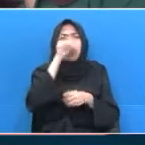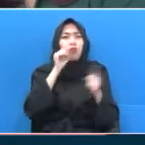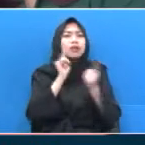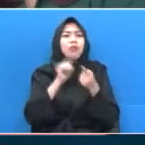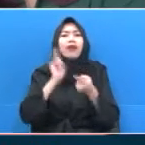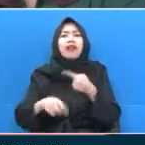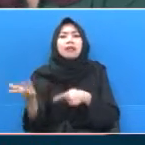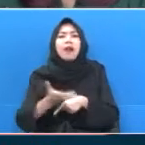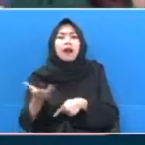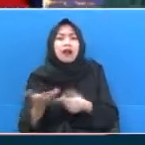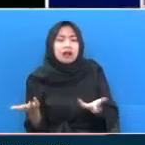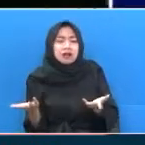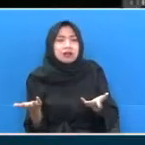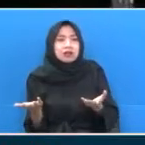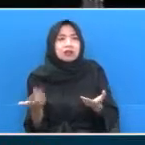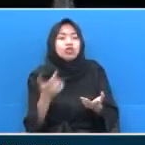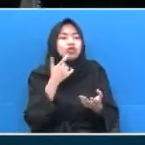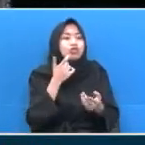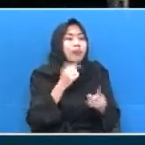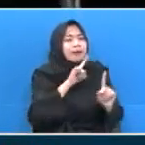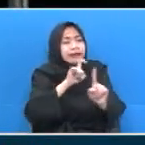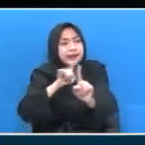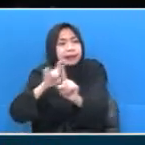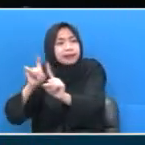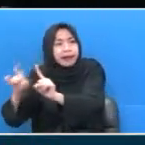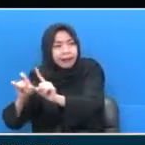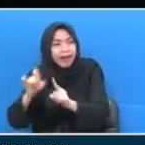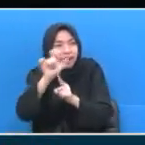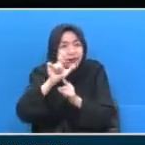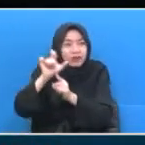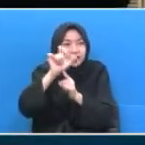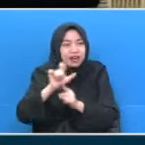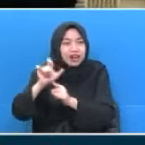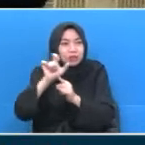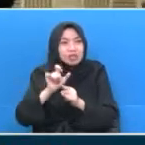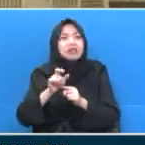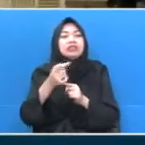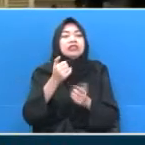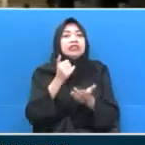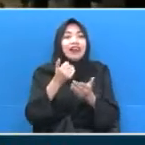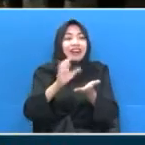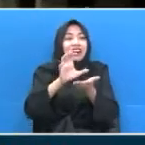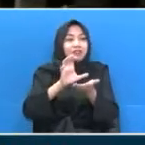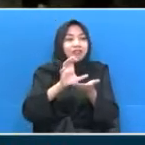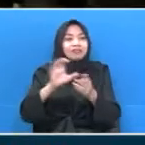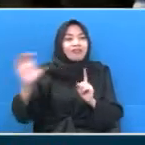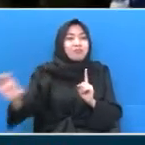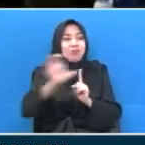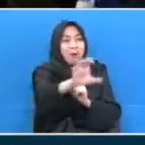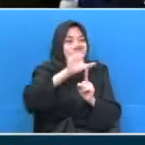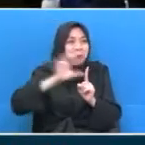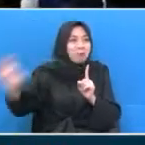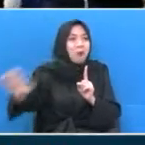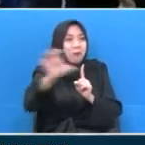Ternyata Dari dari investigasi kami tadi itu ini sudah berjalan hampir satu tahun yang lalu Selama ini